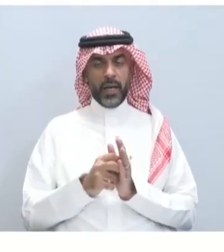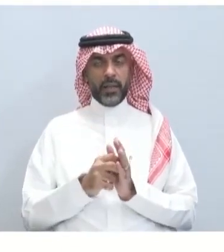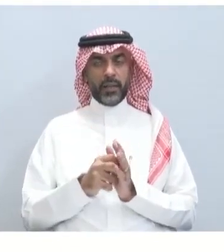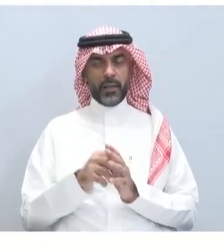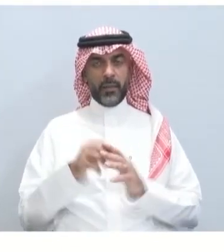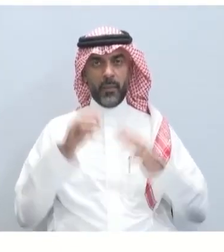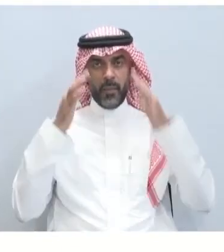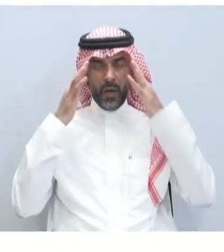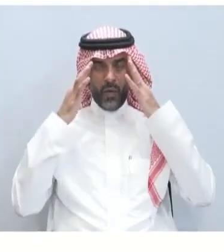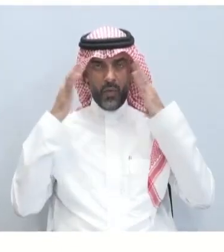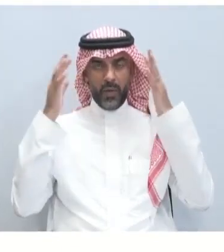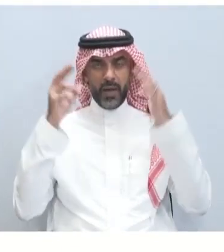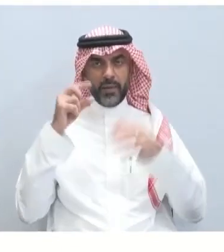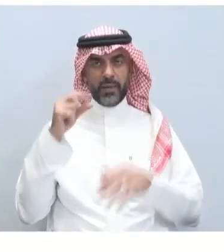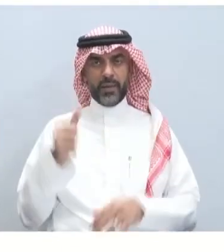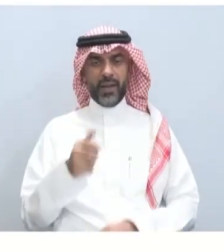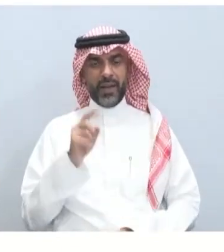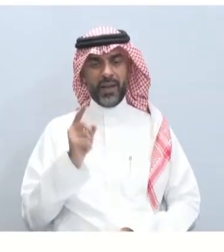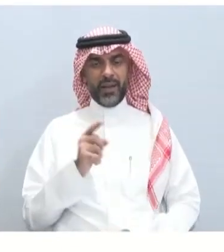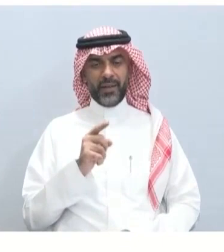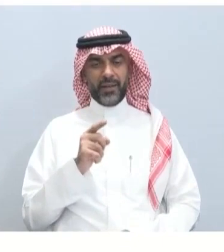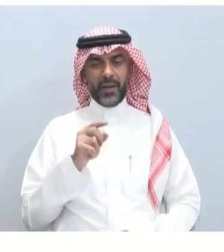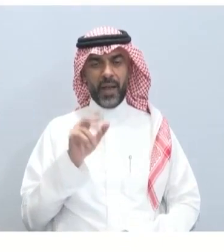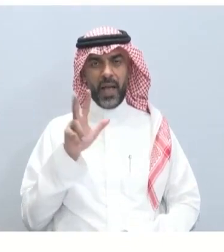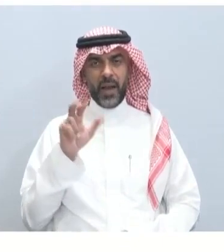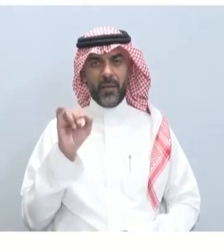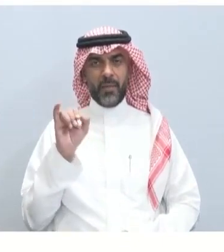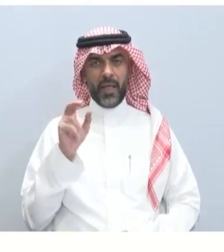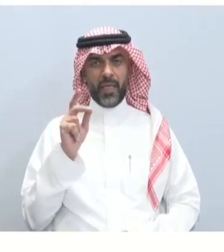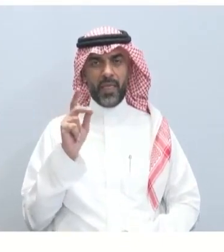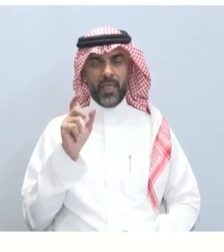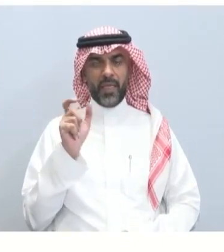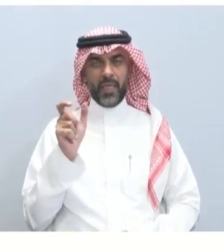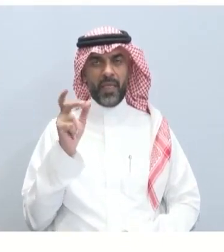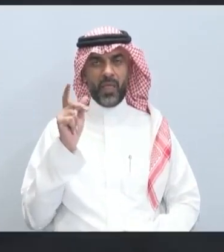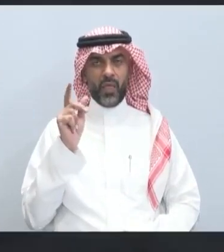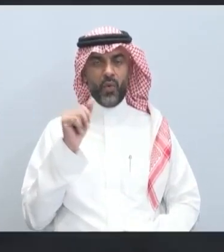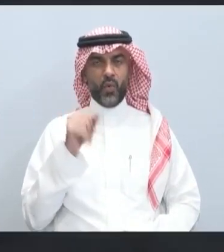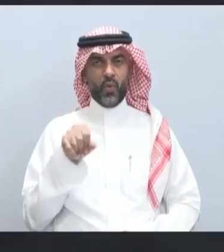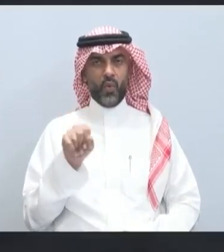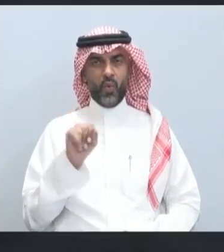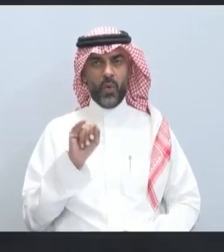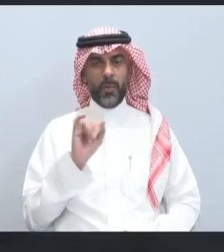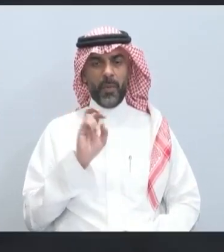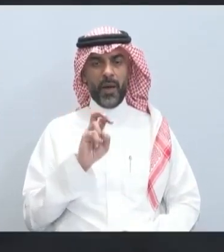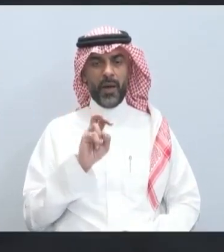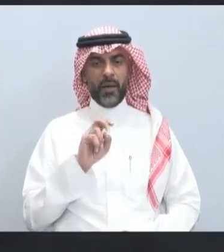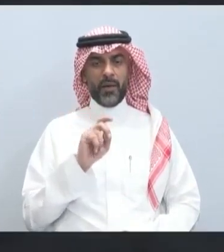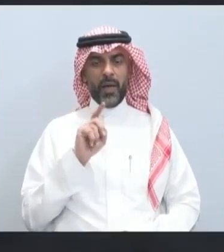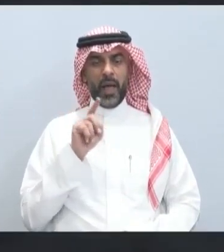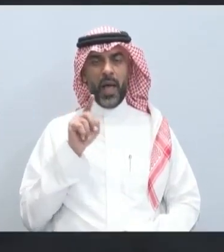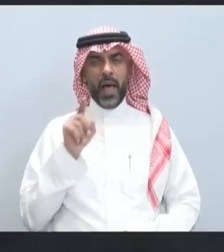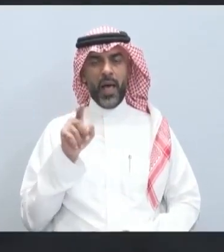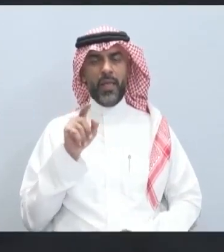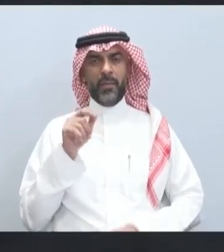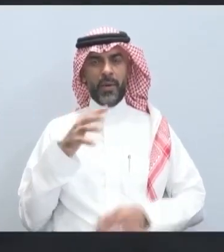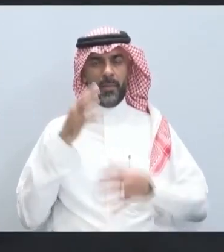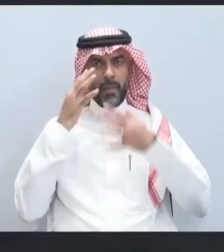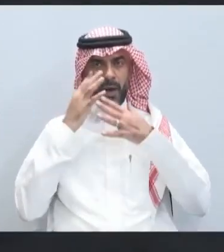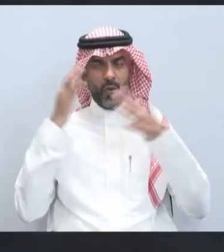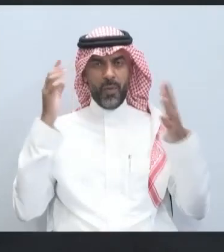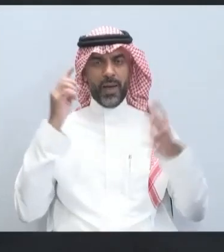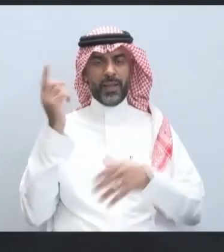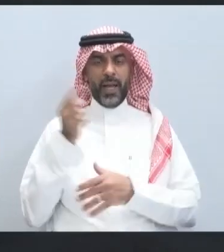دار المنظومه من قواعد المعلومات العامه ذكرنا ان هنالك ذكرنا عده قواعد معلومات من ضمنها